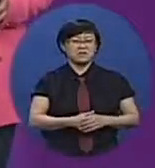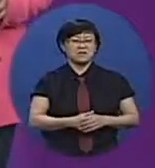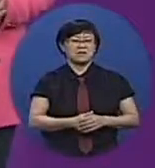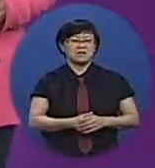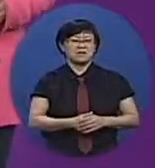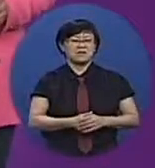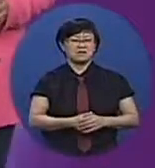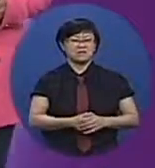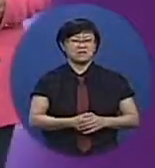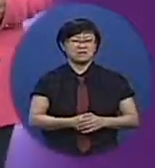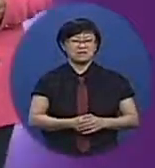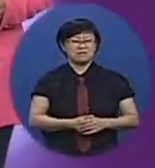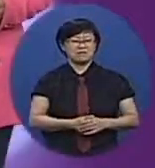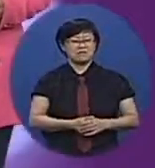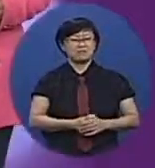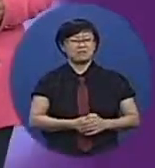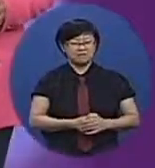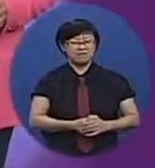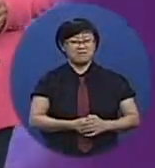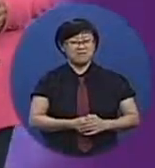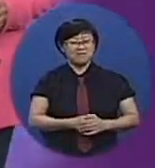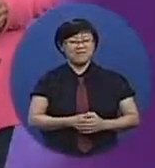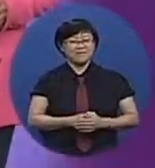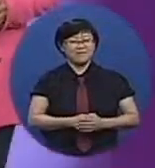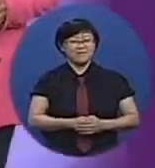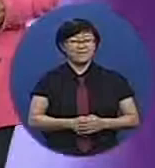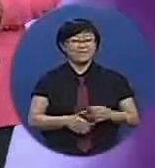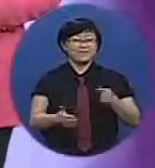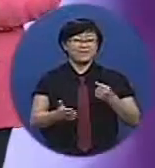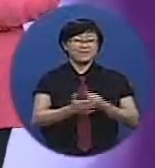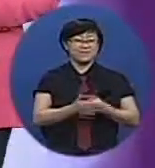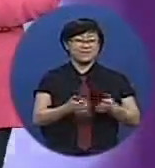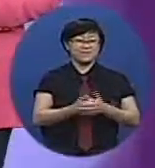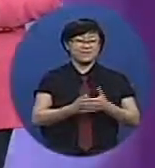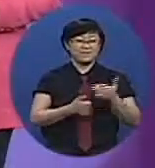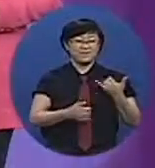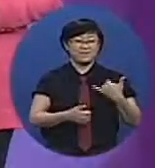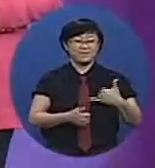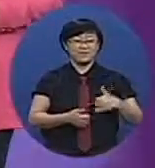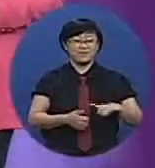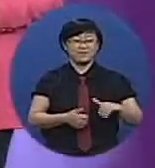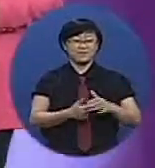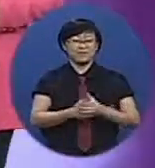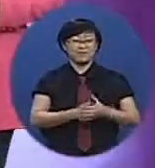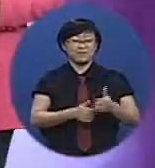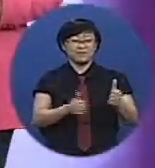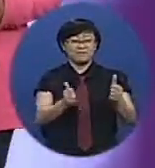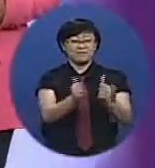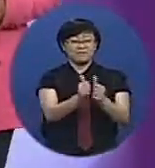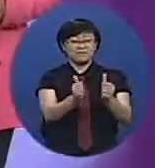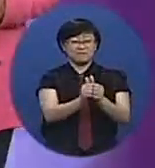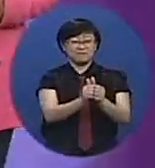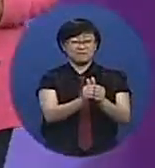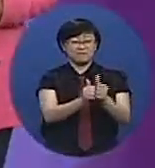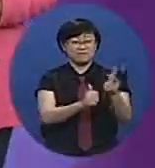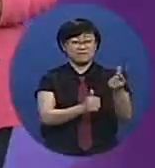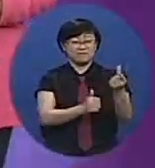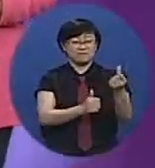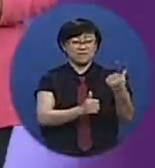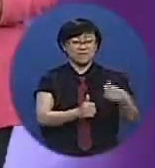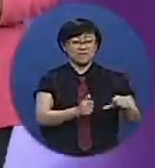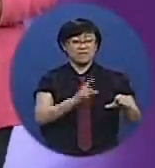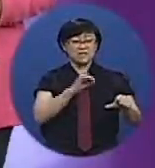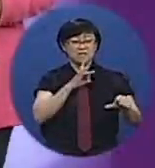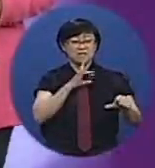1반. 어 네. 그러시군요. 아이고. 그래 자제분이 아, 예. 그때 남자분들만 계시다 그러지